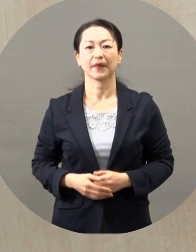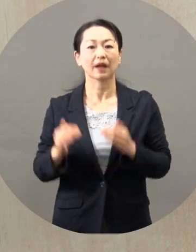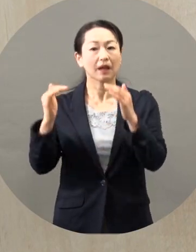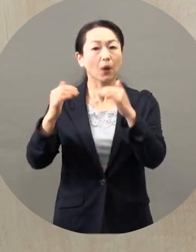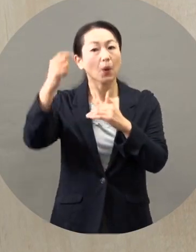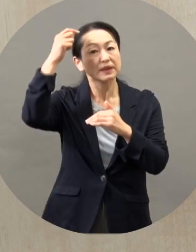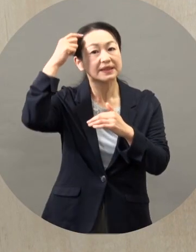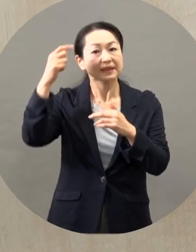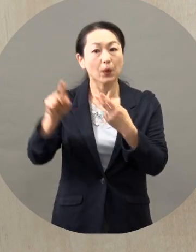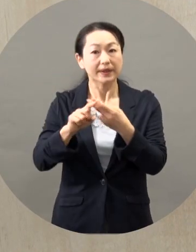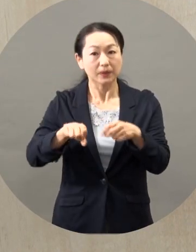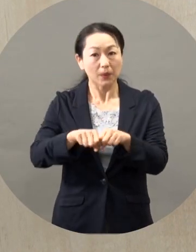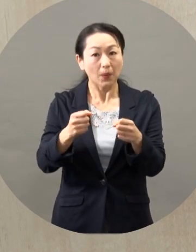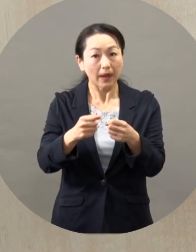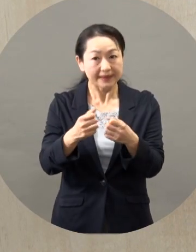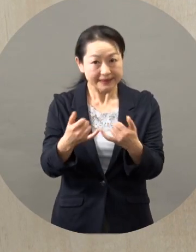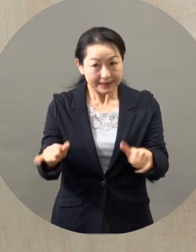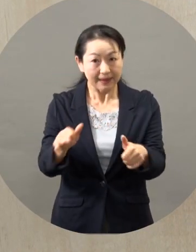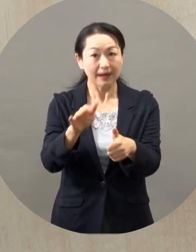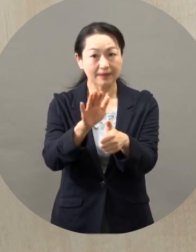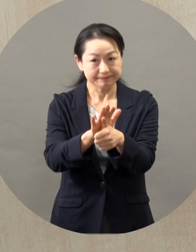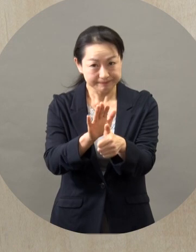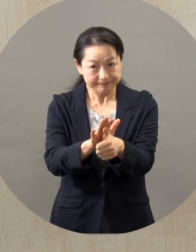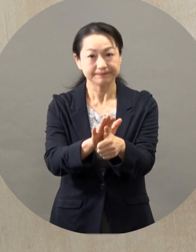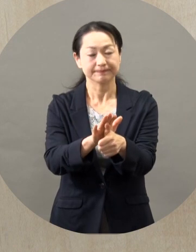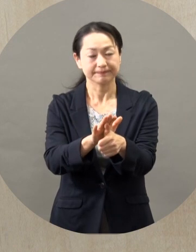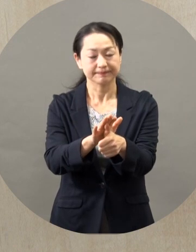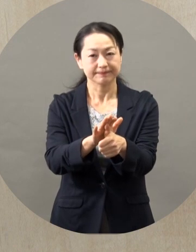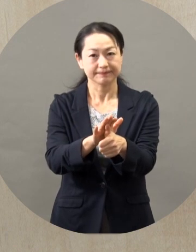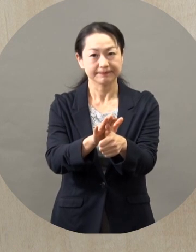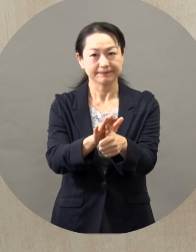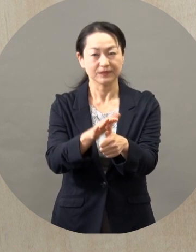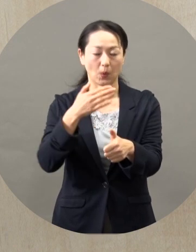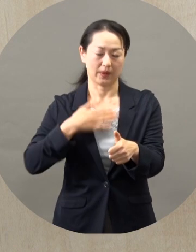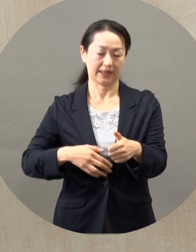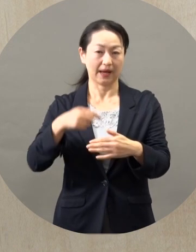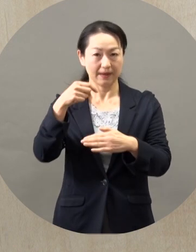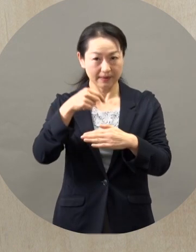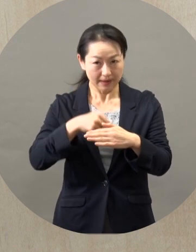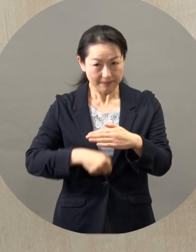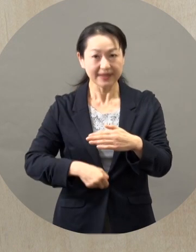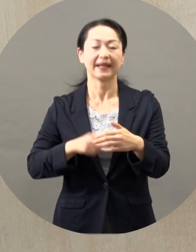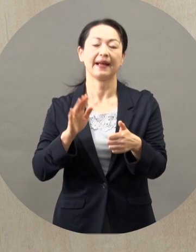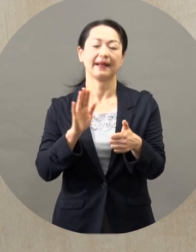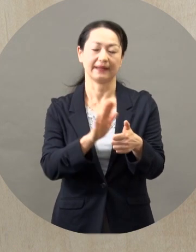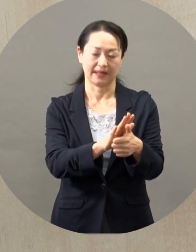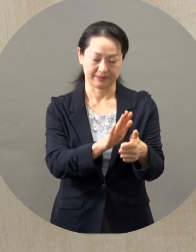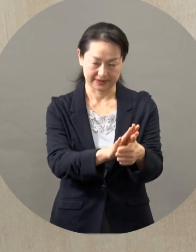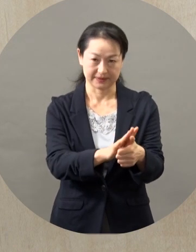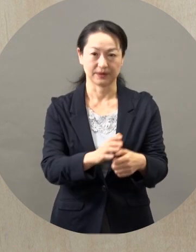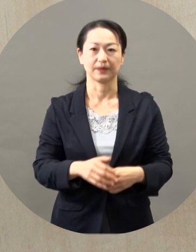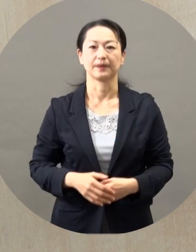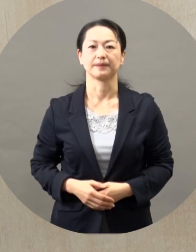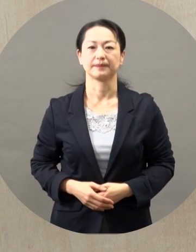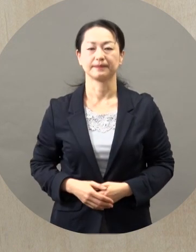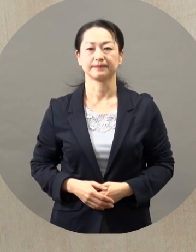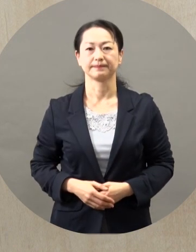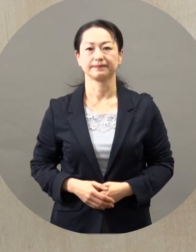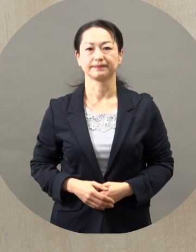工事の機能障害者の力になれるよう周りの人も理解を深め支えていき